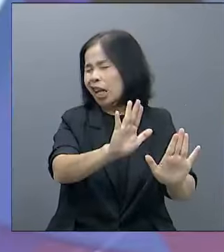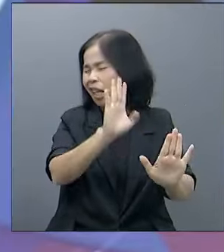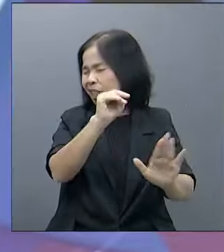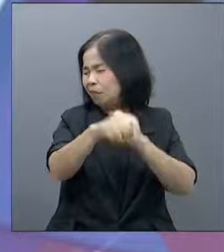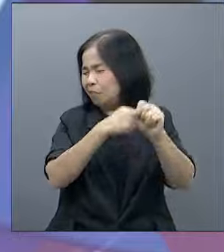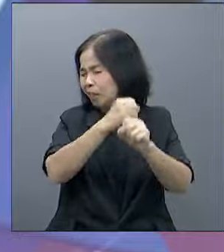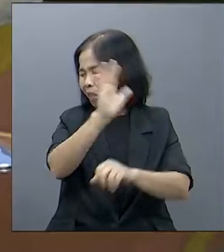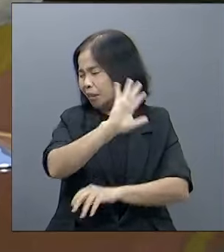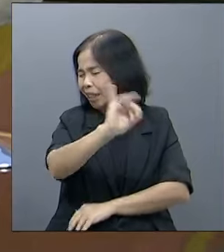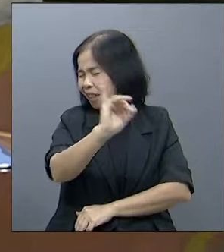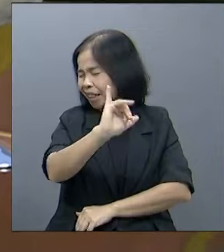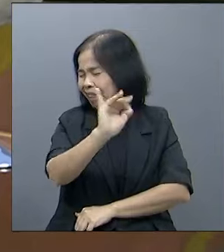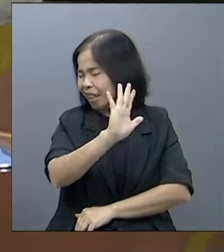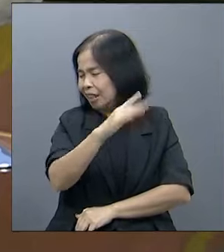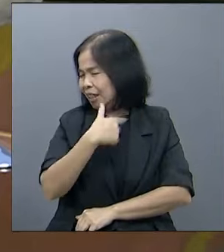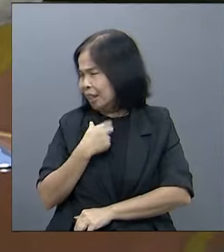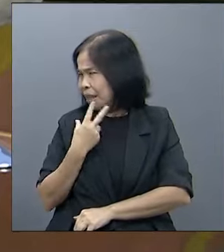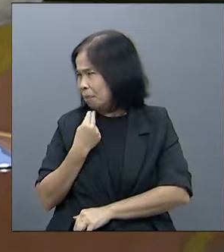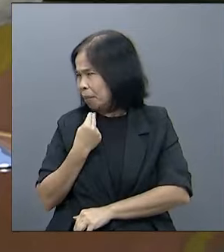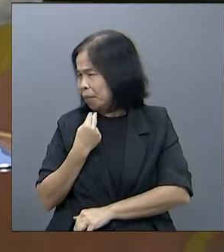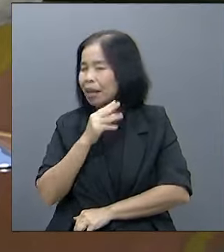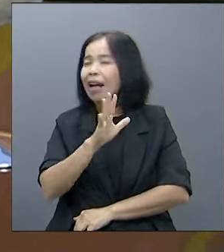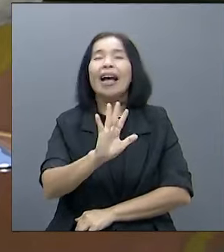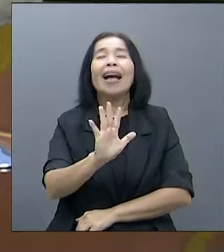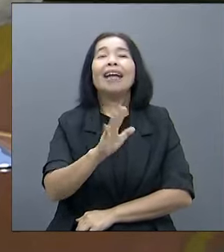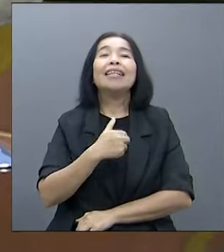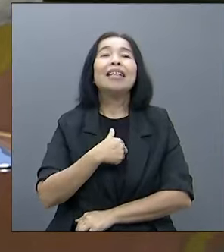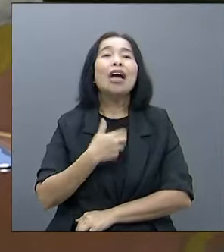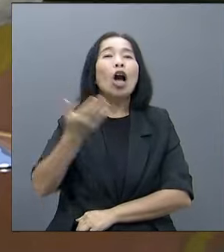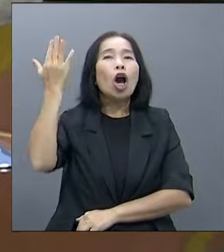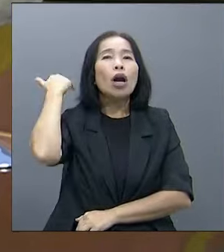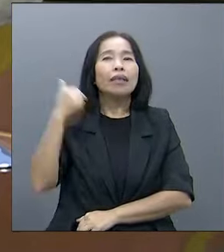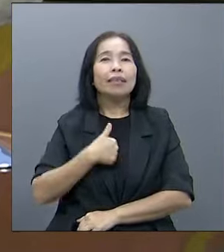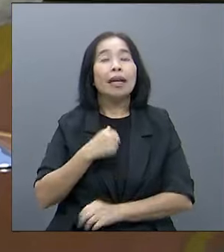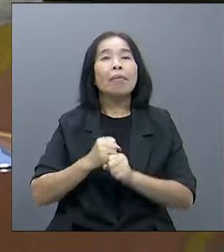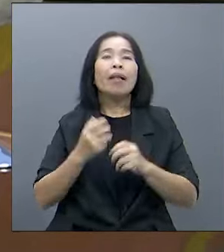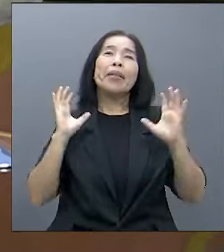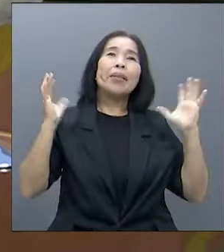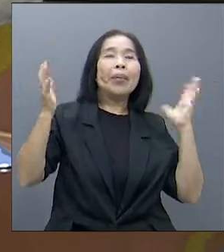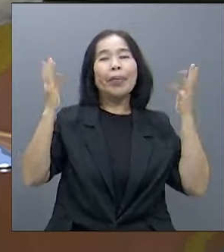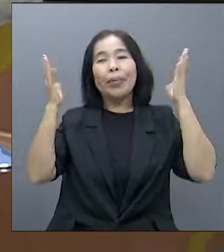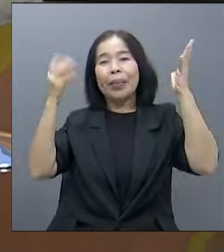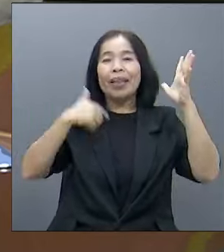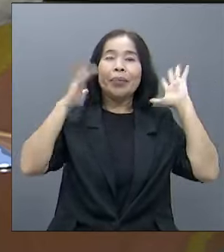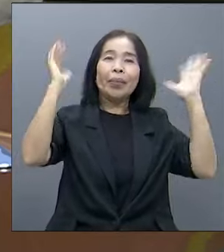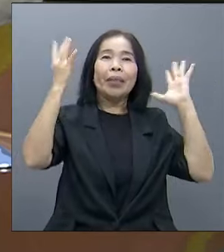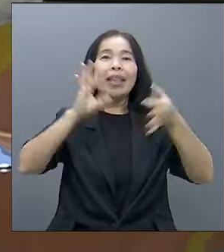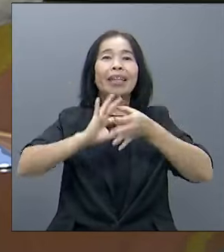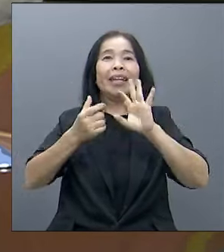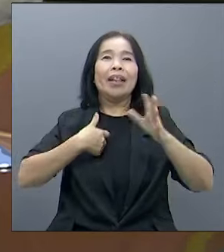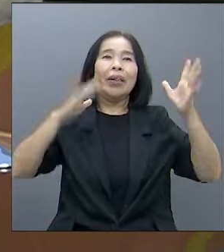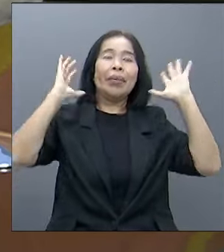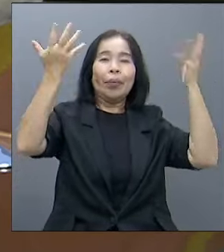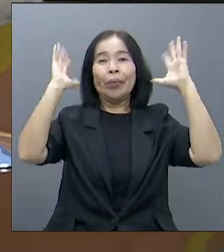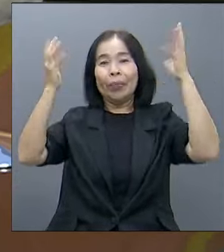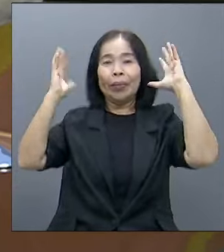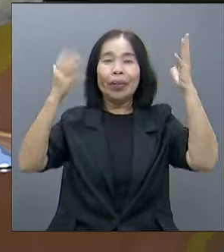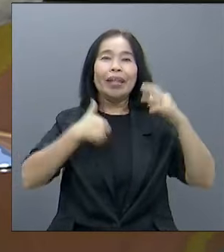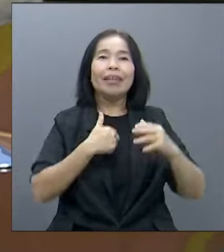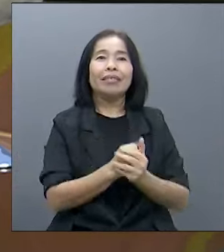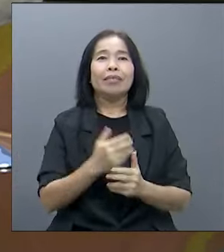ถึงค่ะเพิ่งจะ18ไม่ถึง สมัยคุณอยู่กีฬาสีเนี่ยคุณหน้าที่อะไรกัน เชียร์ลีดเดอร์สิค่ะ เออหรอ เป็นคน ลีดเดอร์แบบปอมเชียร์อย่าง